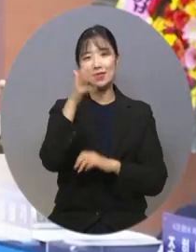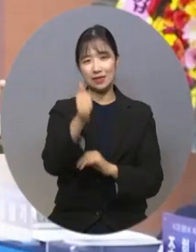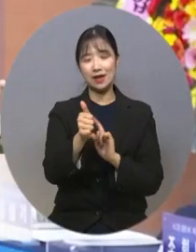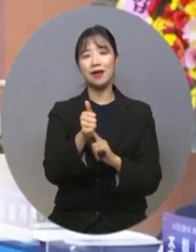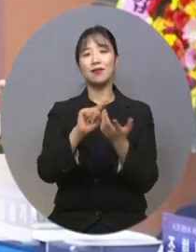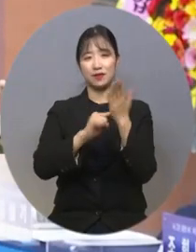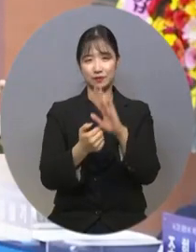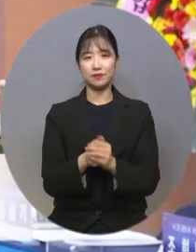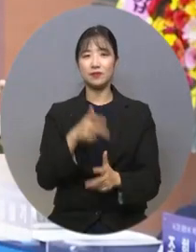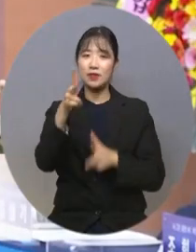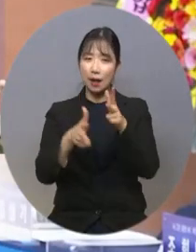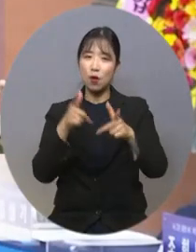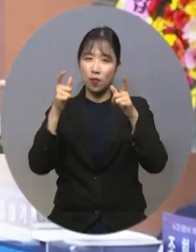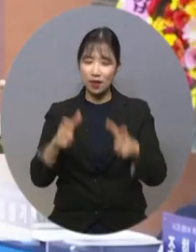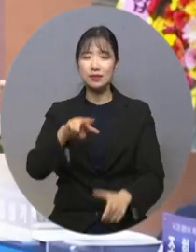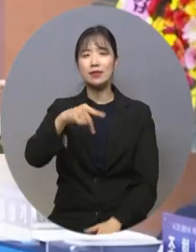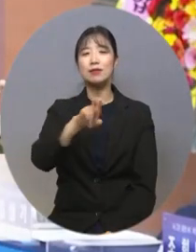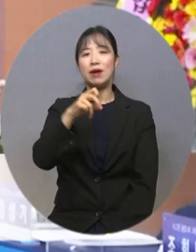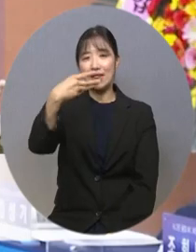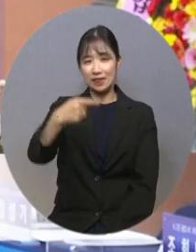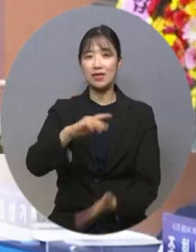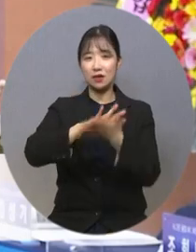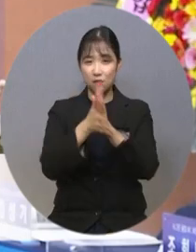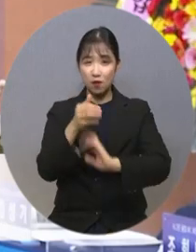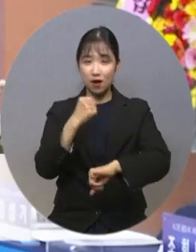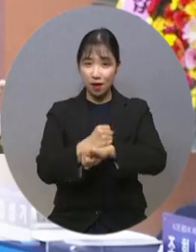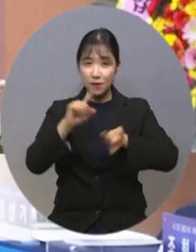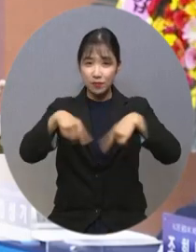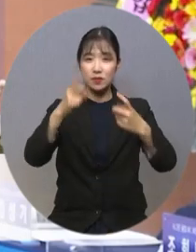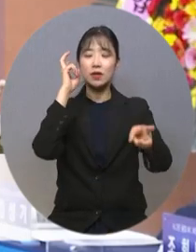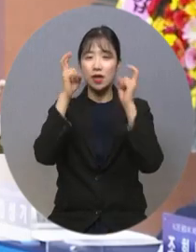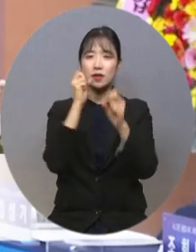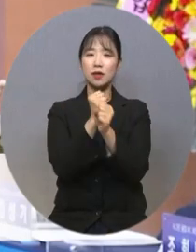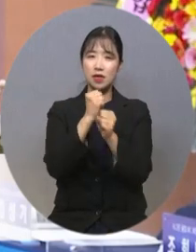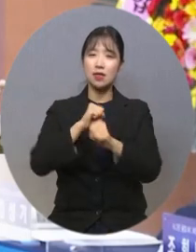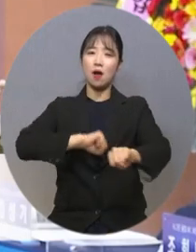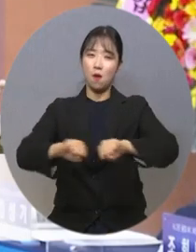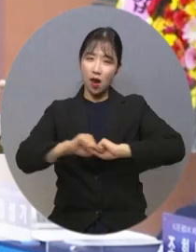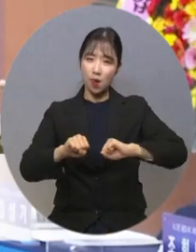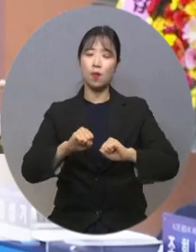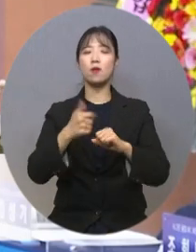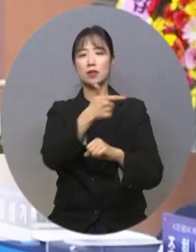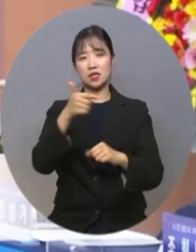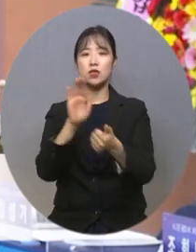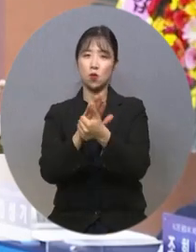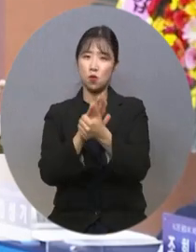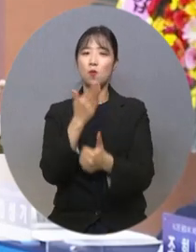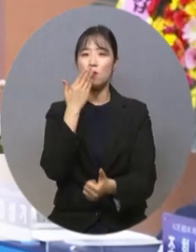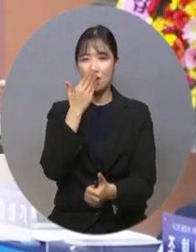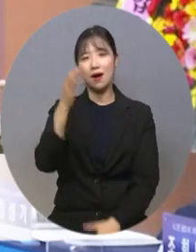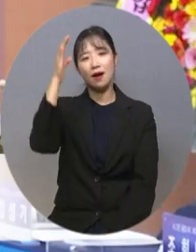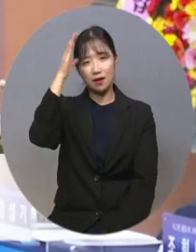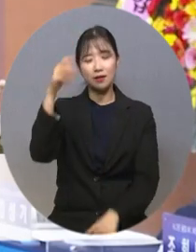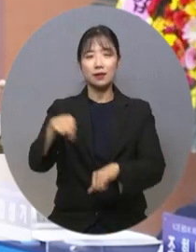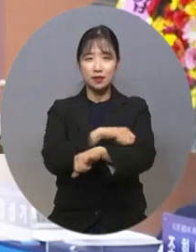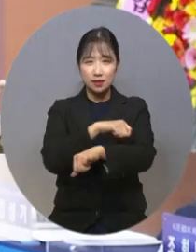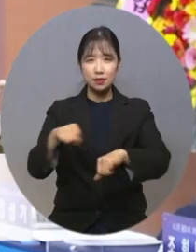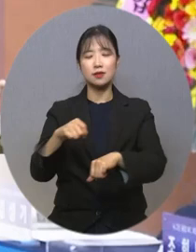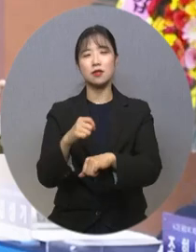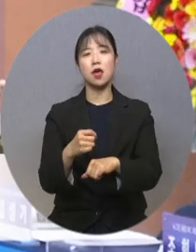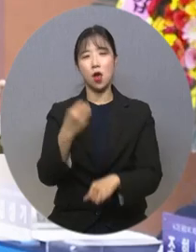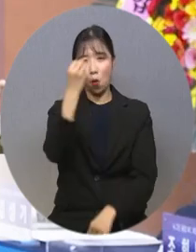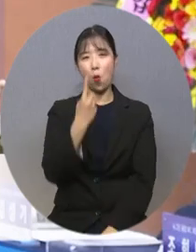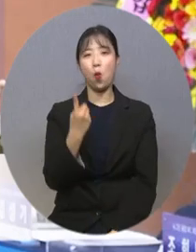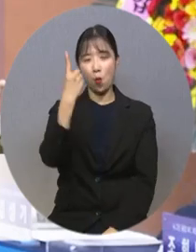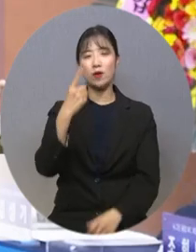산업단지가 스마트화되면 입주기업들의 제조 생산활동에 큰 도움이 될 것으로 기대가 됩니다. 특히 고급 인력